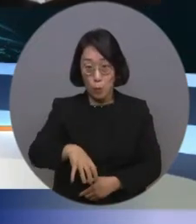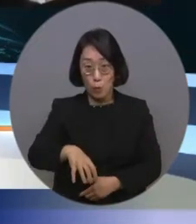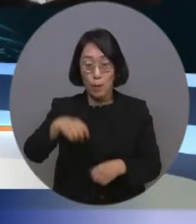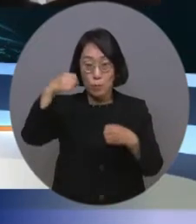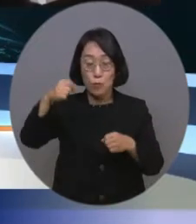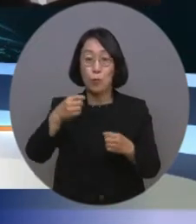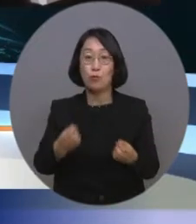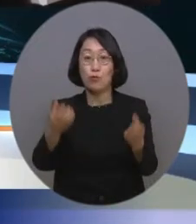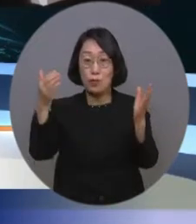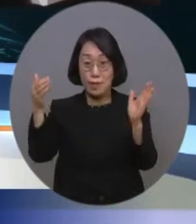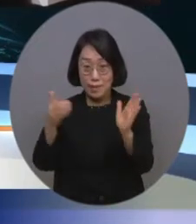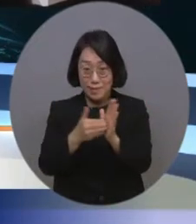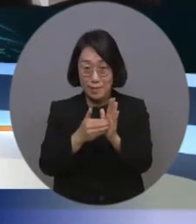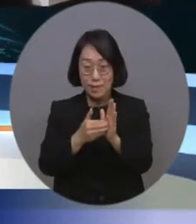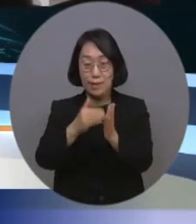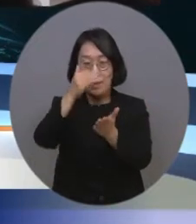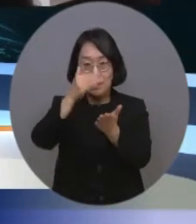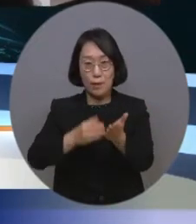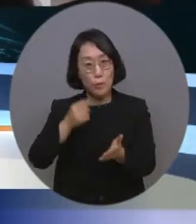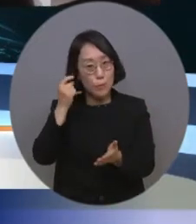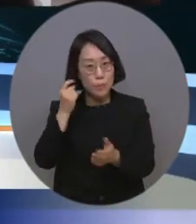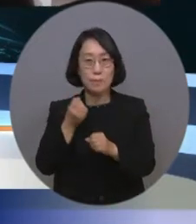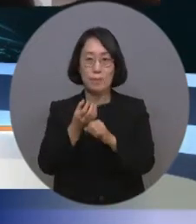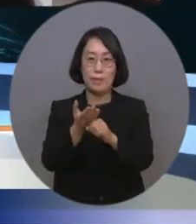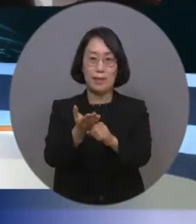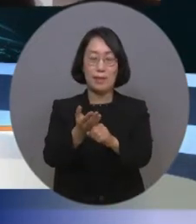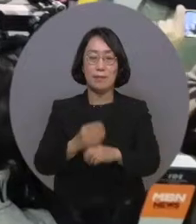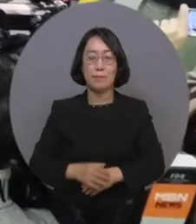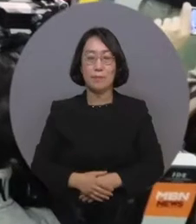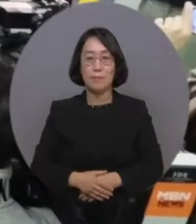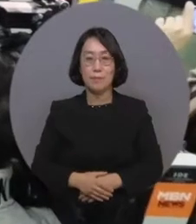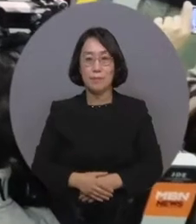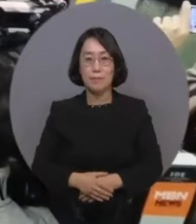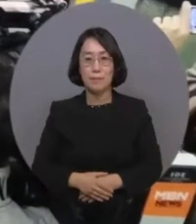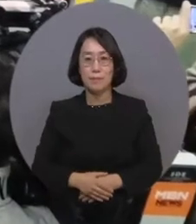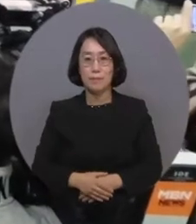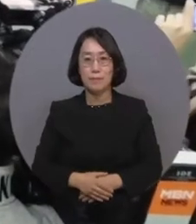막을 내렸습니다. 보도에 권용찬 기자입니다.